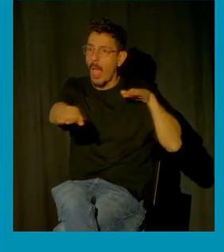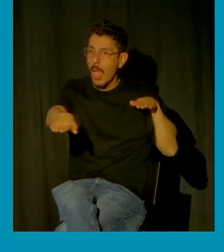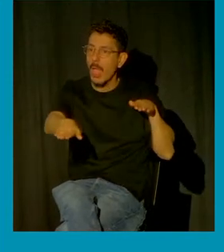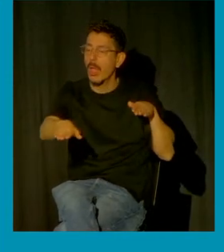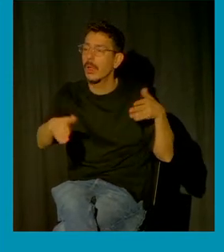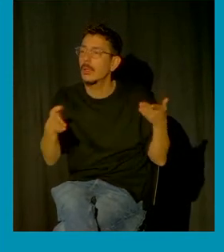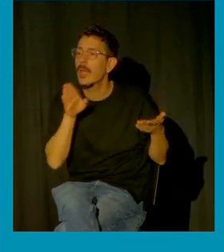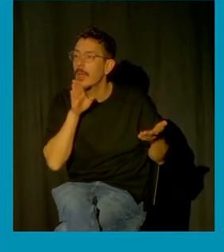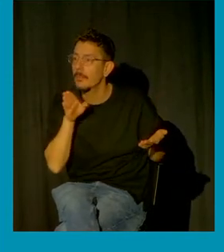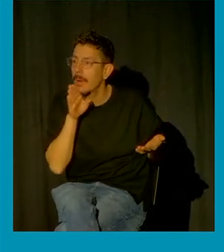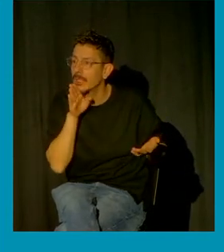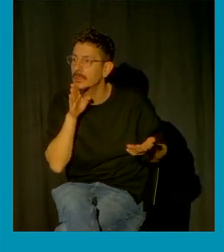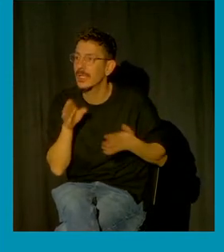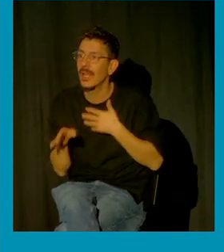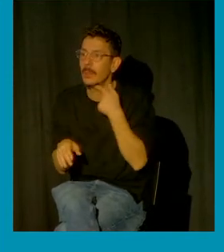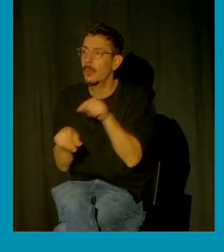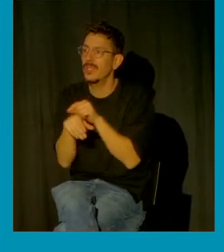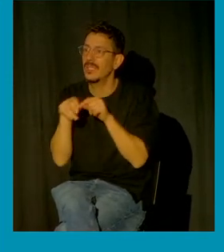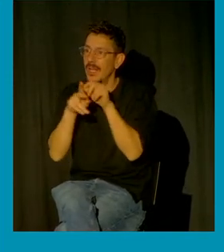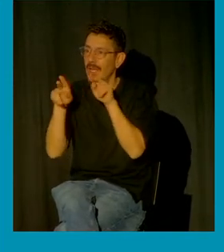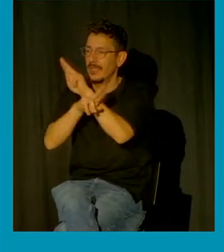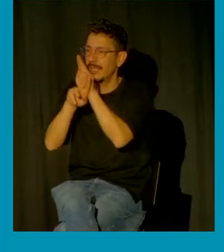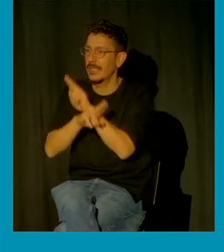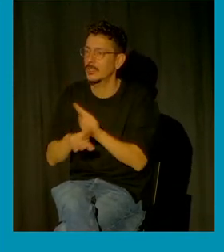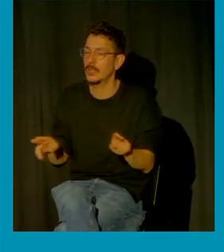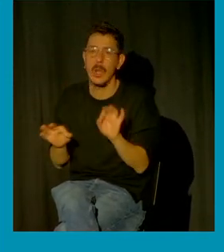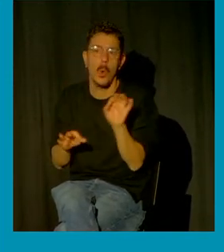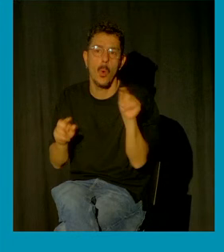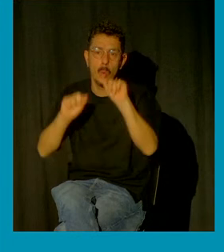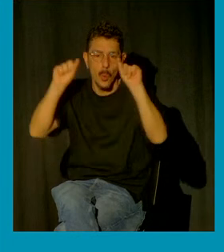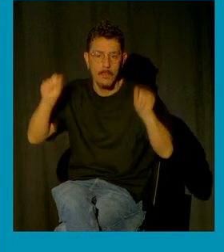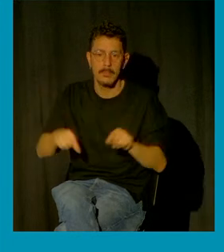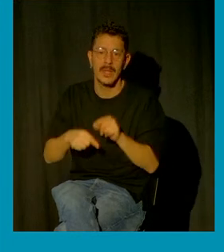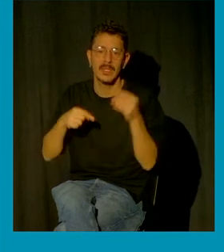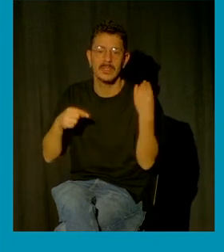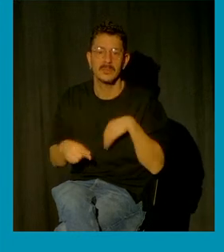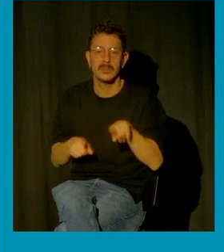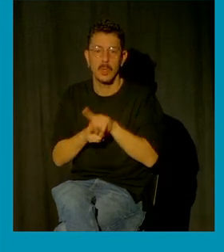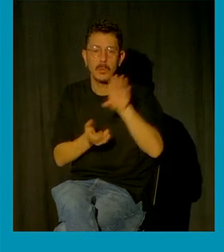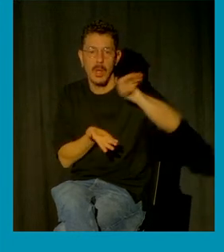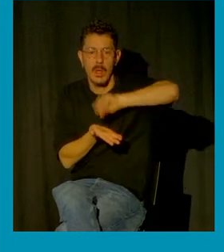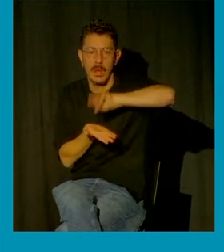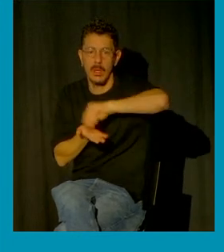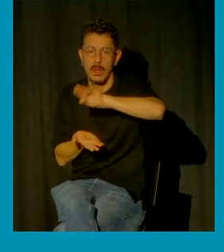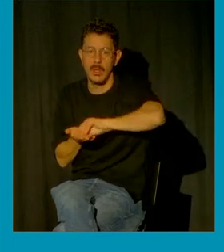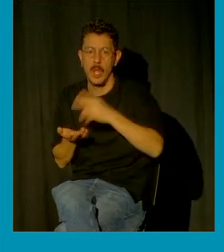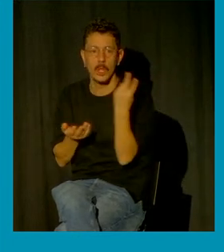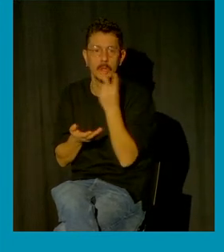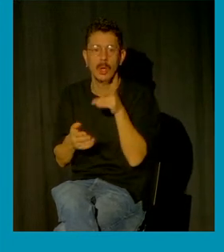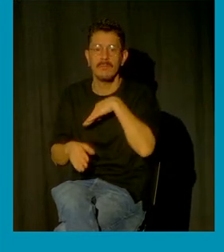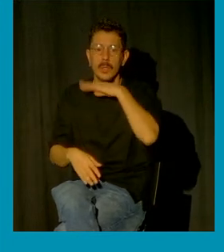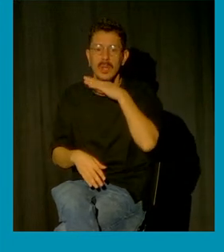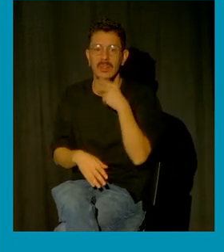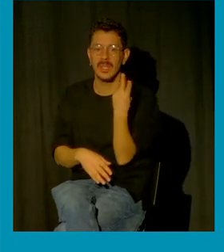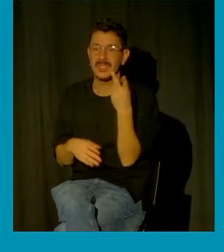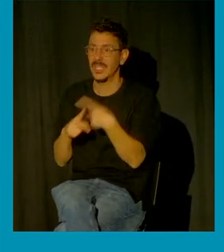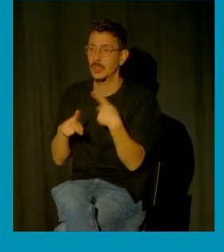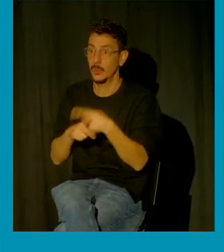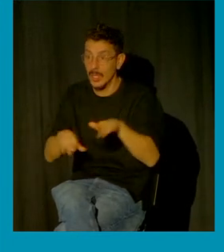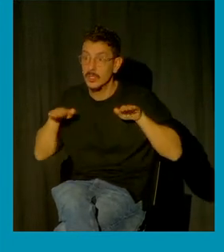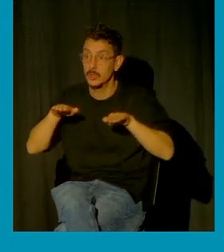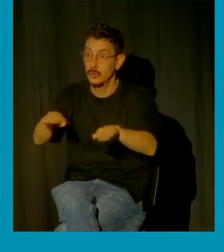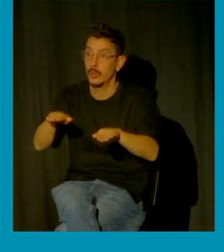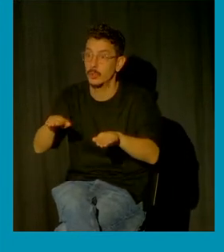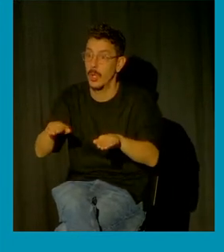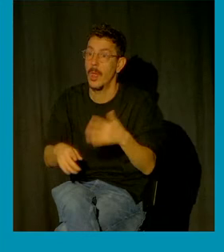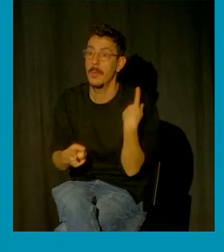que aquesta política internacional i que aquests convenis recullin amb la mateixa prioritat aquestes violències sexuals tenint en compte els